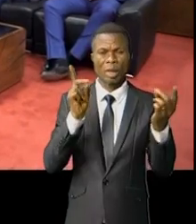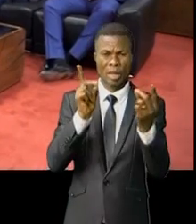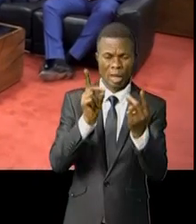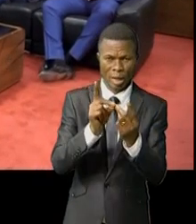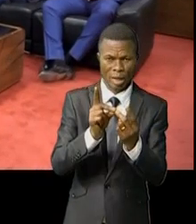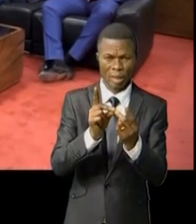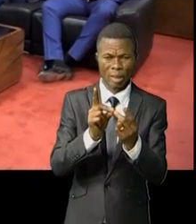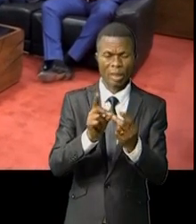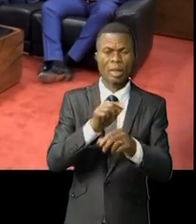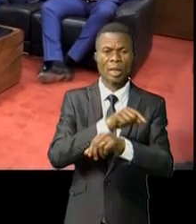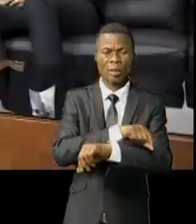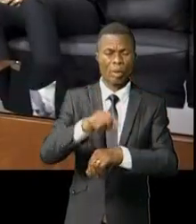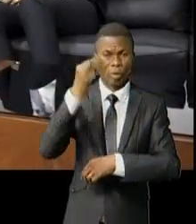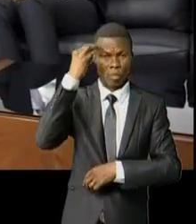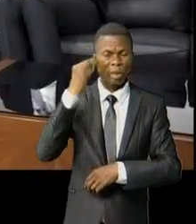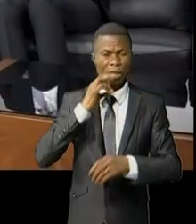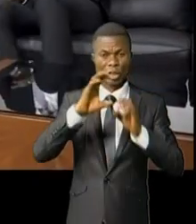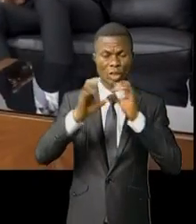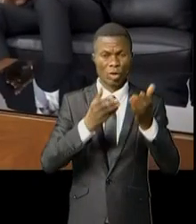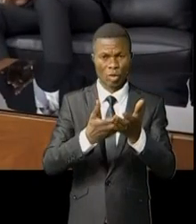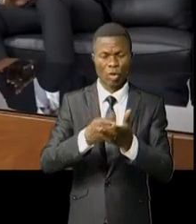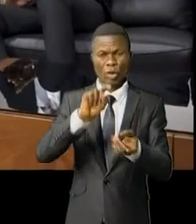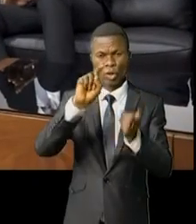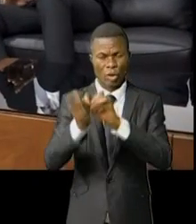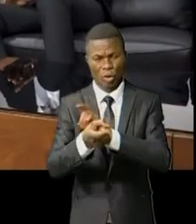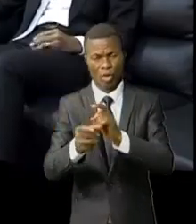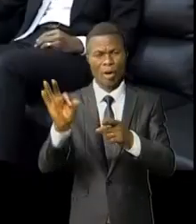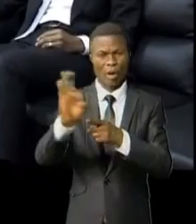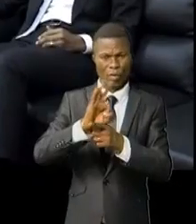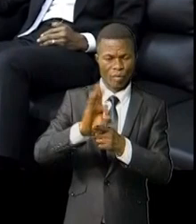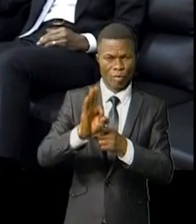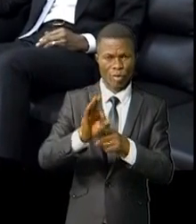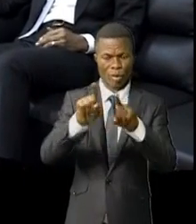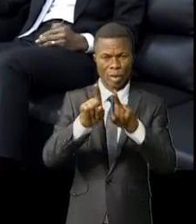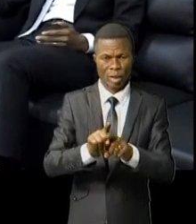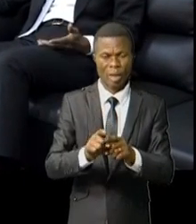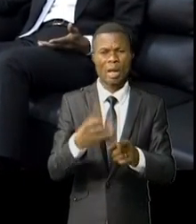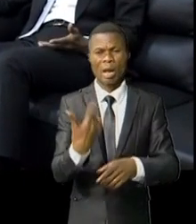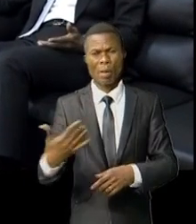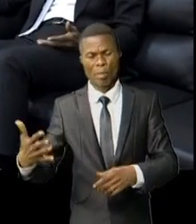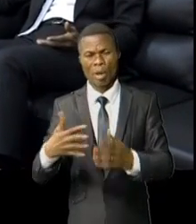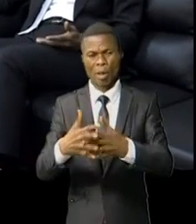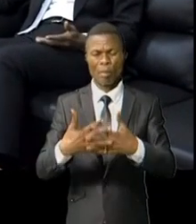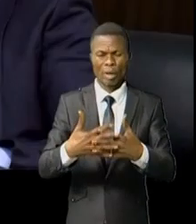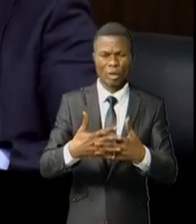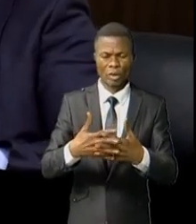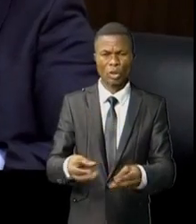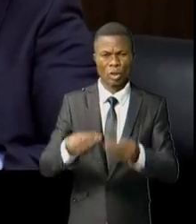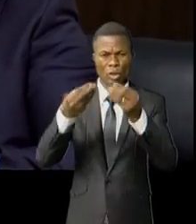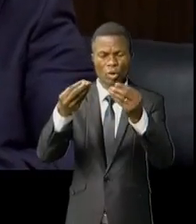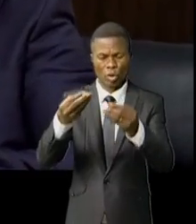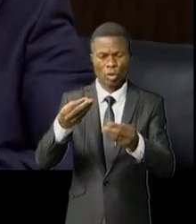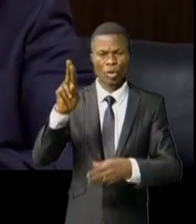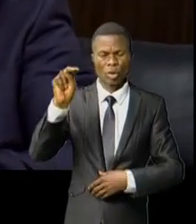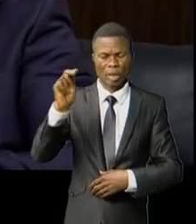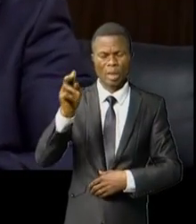du ministère de la Communication et Médias. La modernisation, la formation ainsi que l'équipement de la RTNC en province sous état de siège et